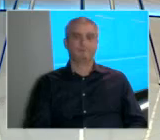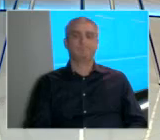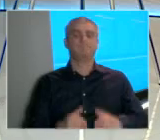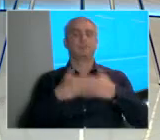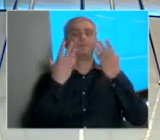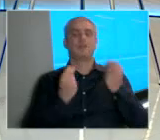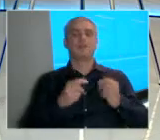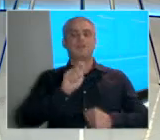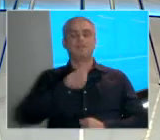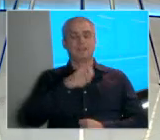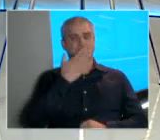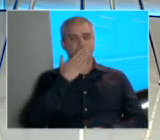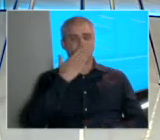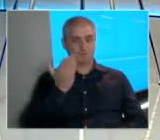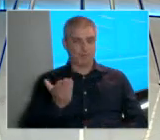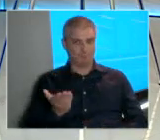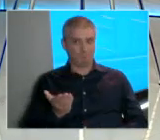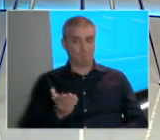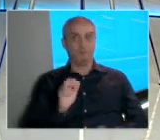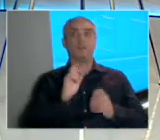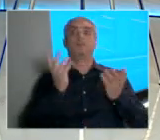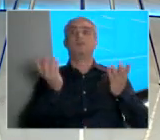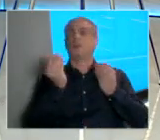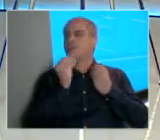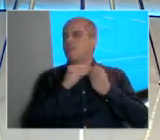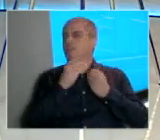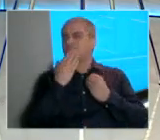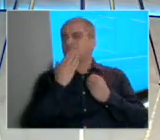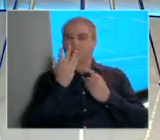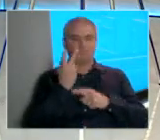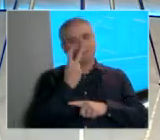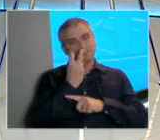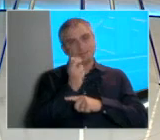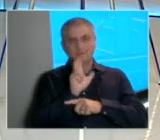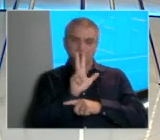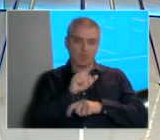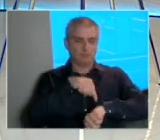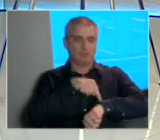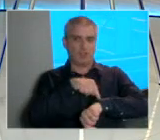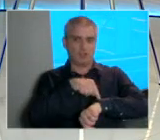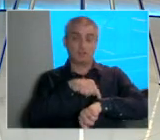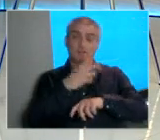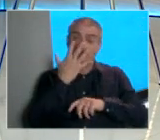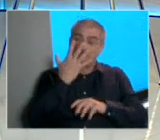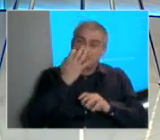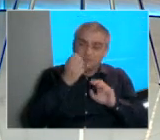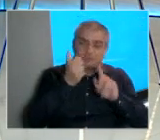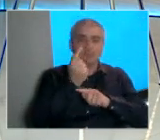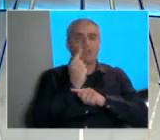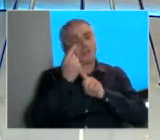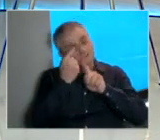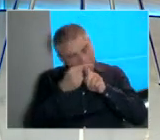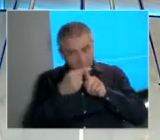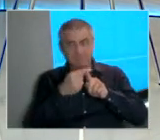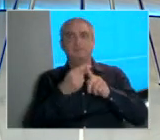בוקר טוב לכם, ממשכן הכנסת בירושלים, עוד כמה זה? 23 שעות, 56 דקות